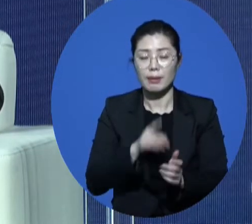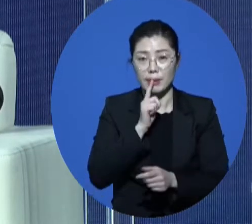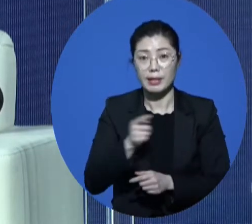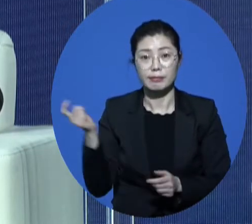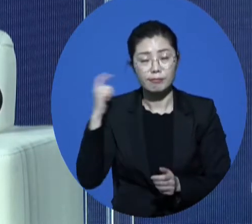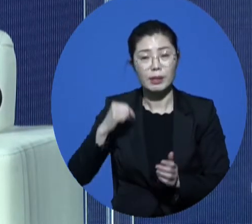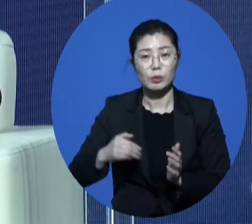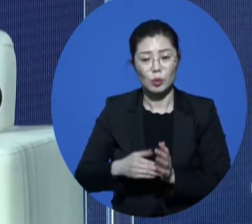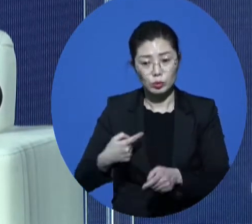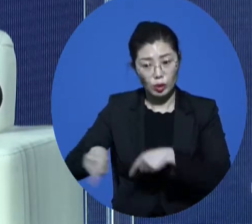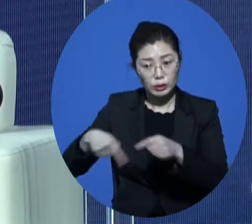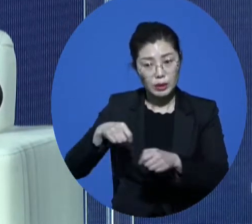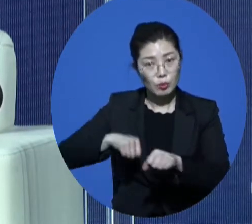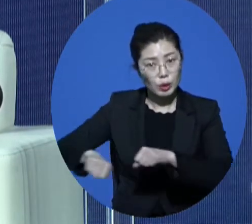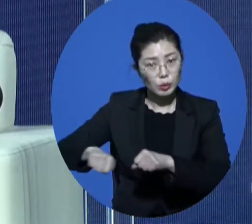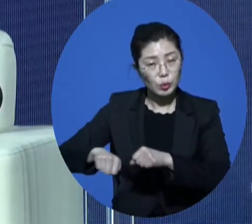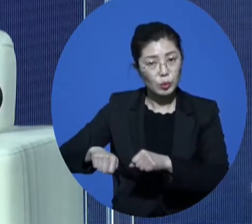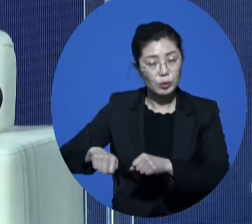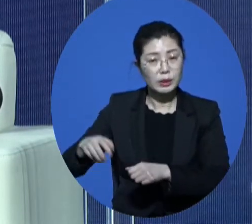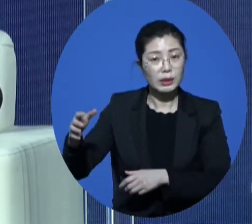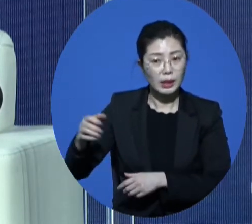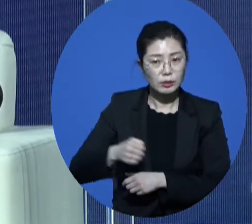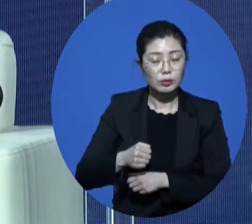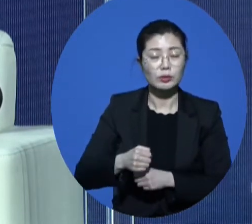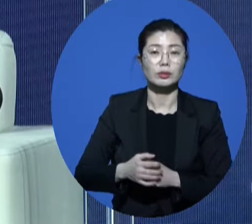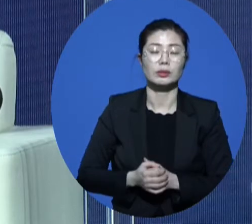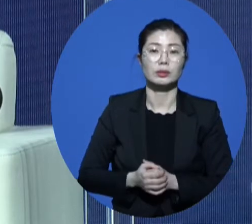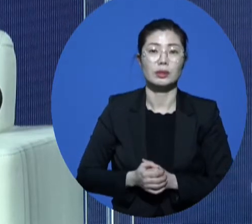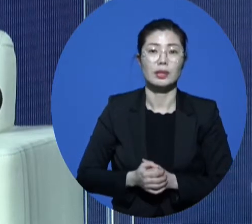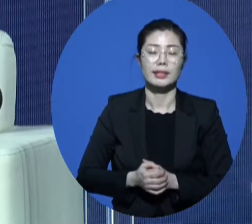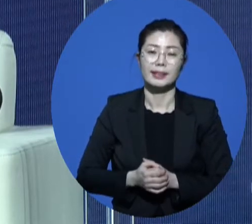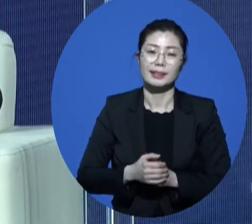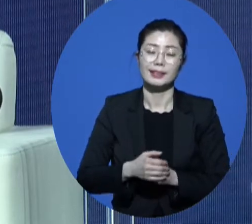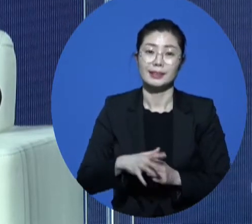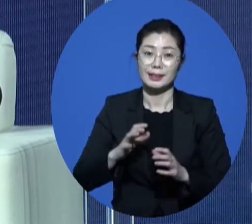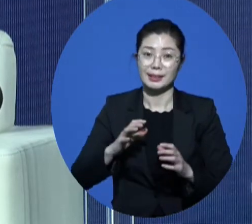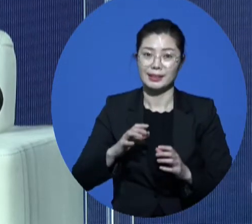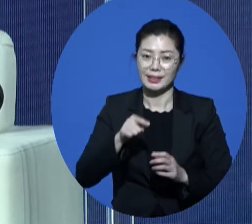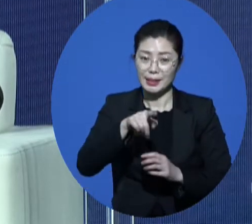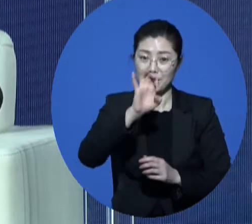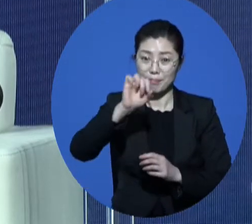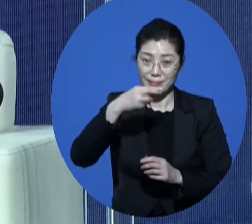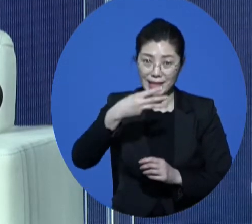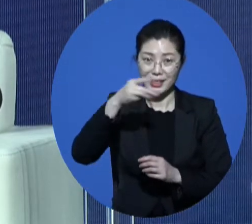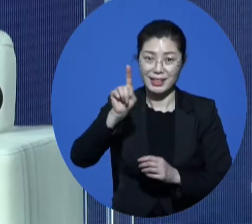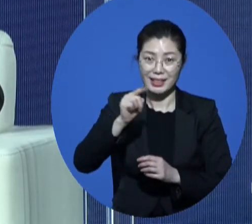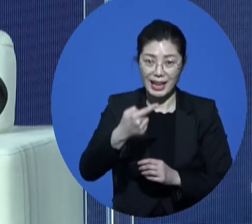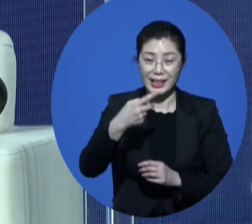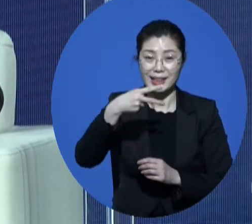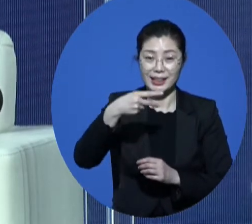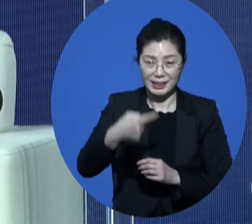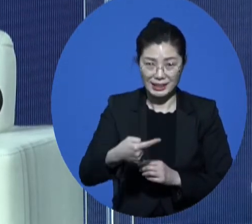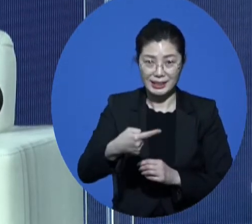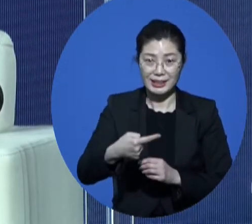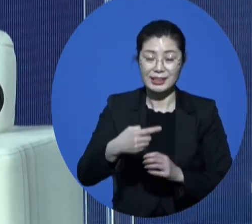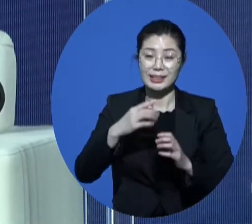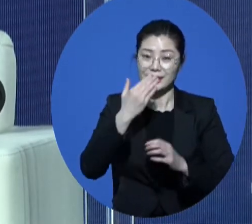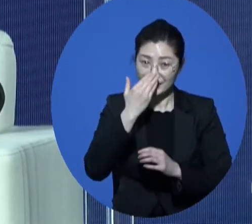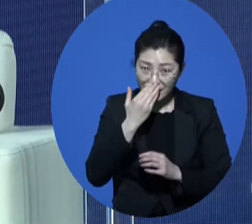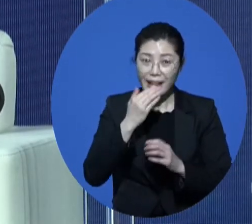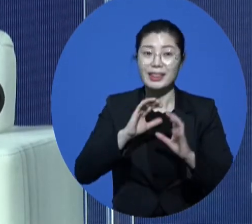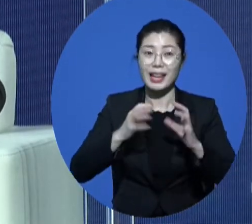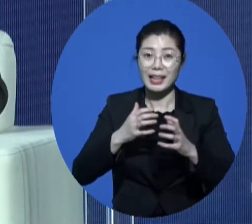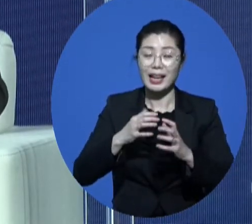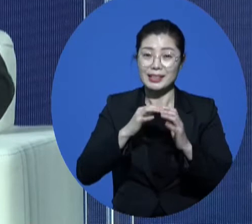활동으로는 가장 인상 깊은 단어가 있었는데 친절한 핀란드에서는 예, 친절하지 않은 한국의